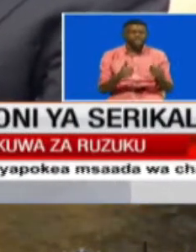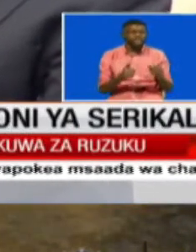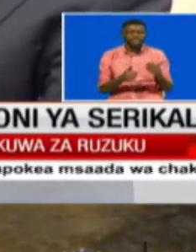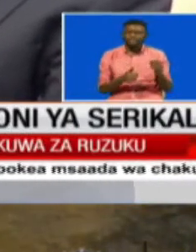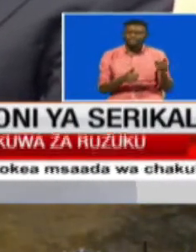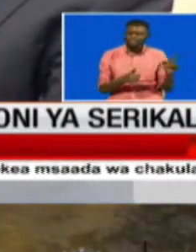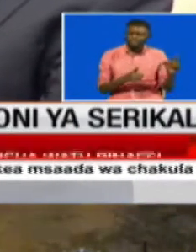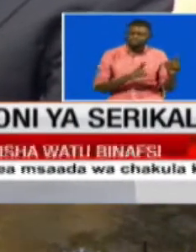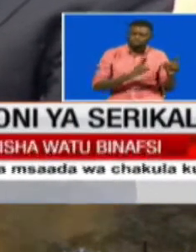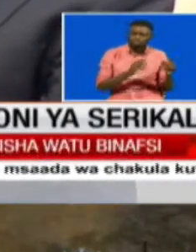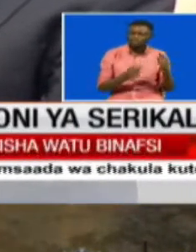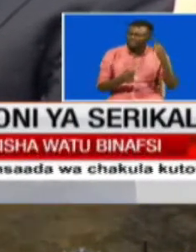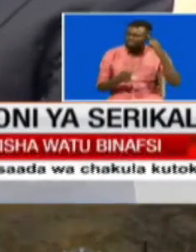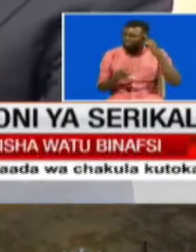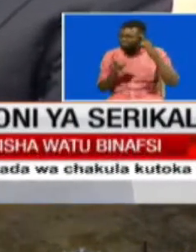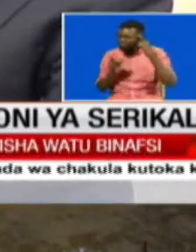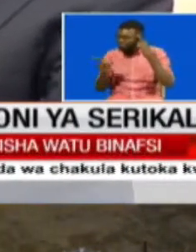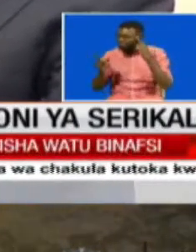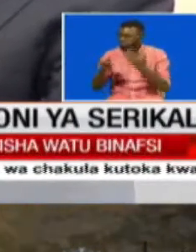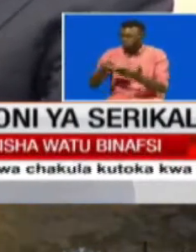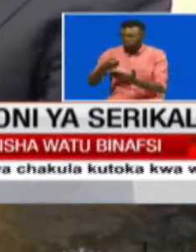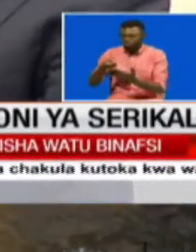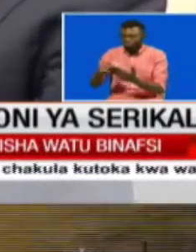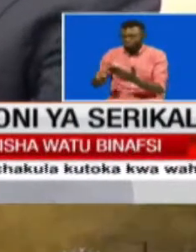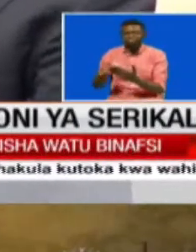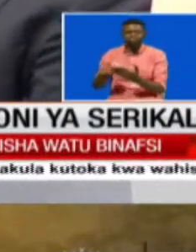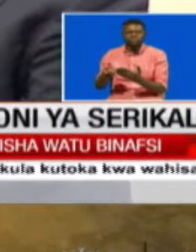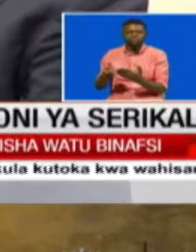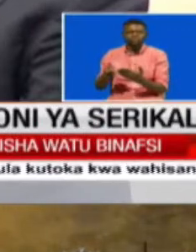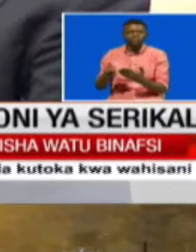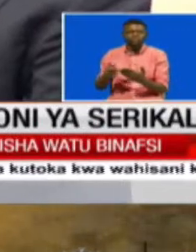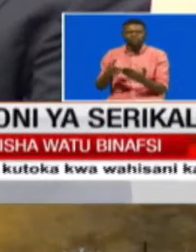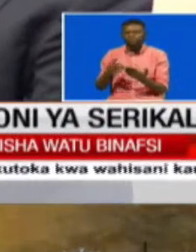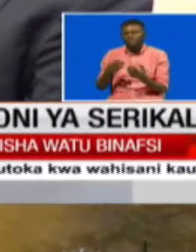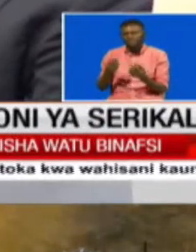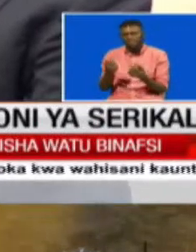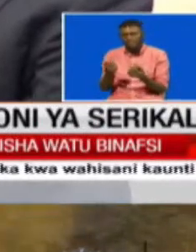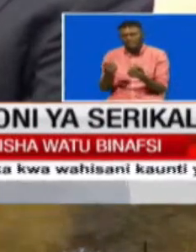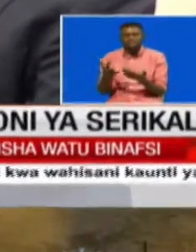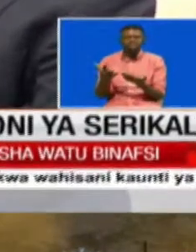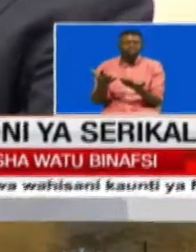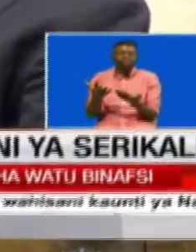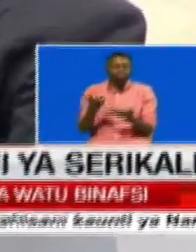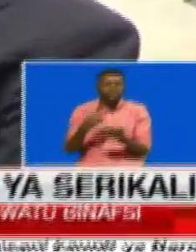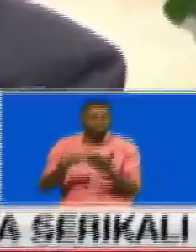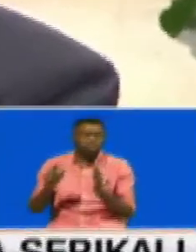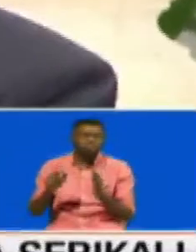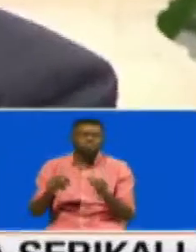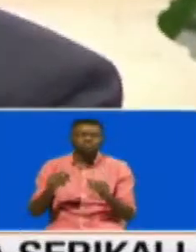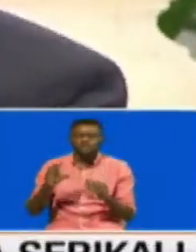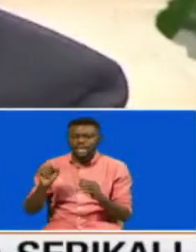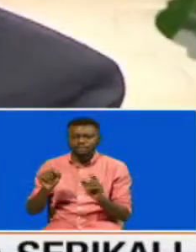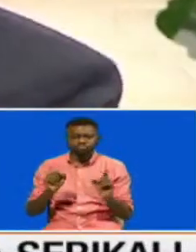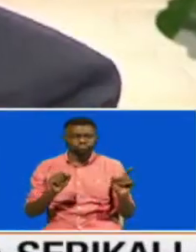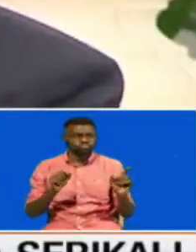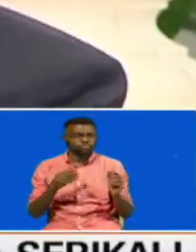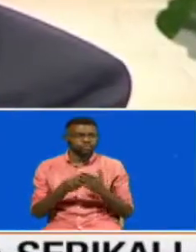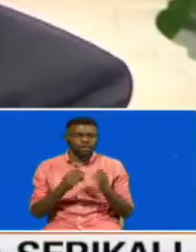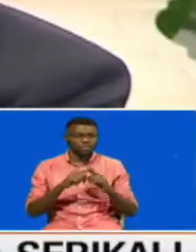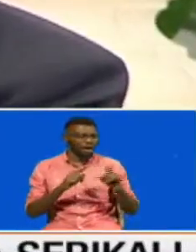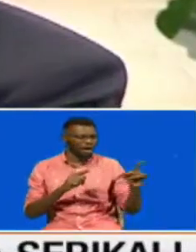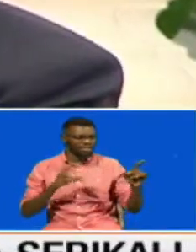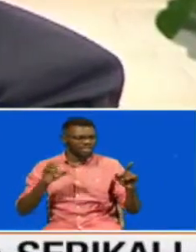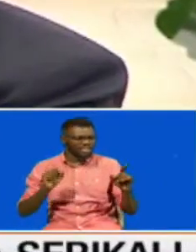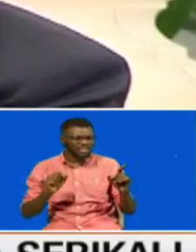kutia saini kutolewa kwa fedha hizo na aliyekuwa waziri wa fedha ukuri Yatani, waziri huyo mstaafu sasa amemjibu